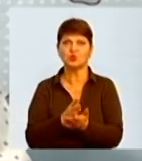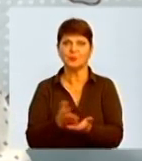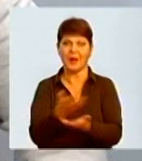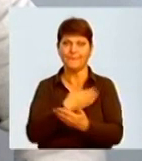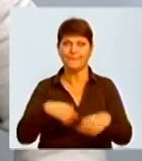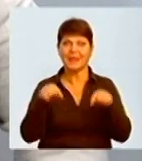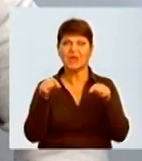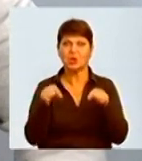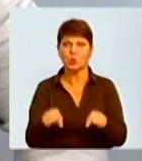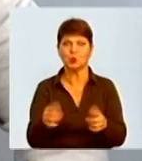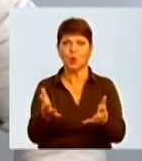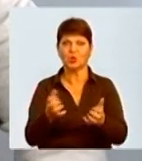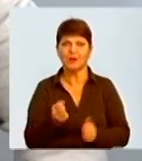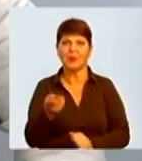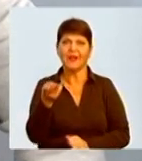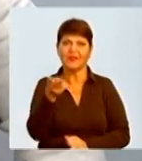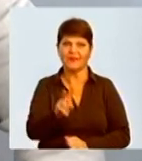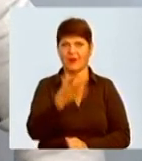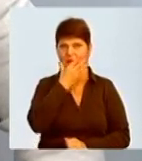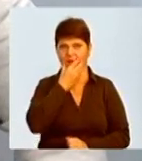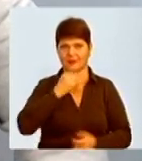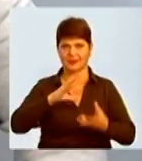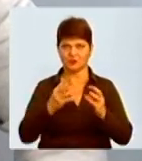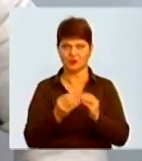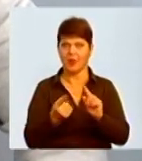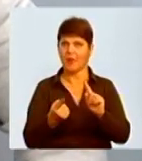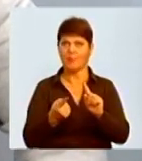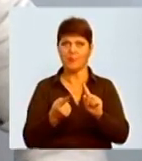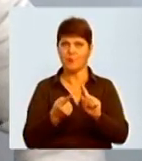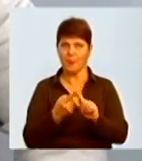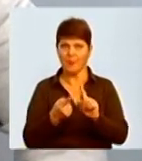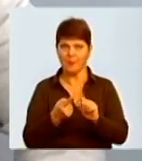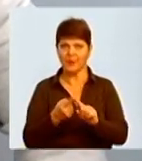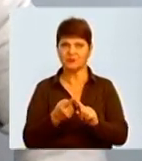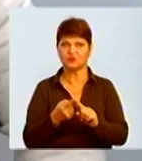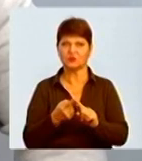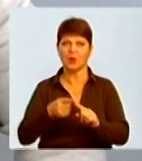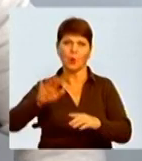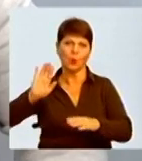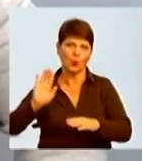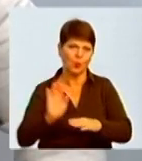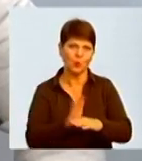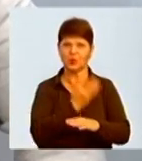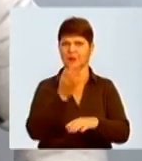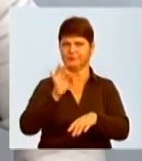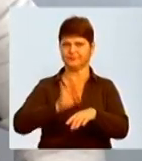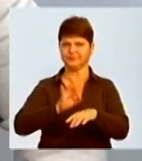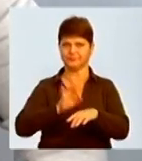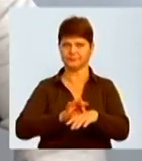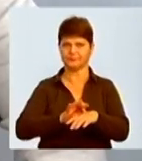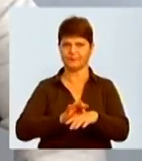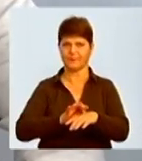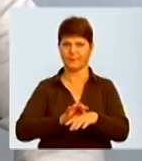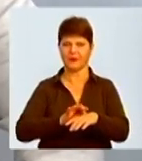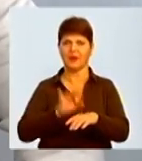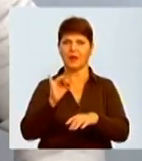ми тут отримуємо два гарних результати. По-перше, радикалізм, тобто ми видаляємо повністю весь вражений орган. І другий